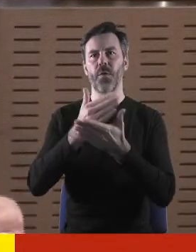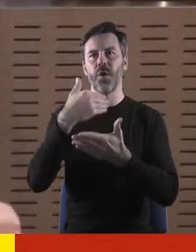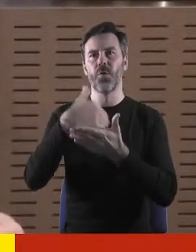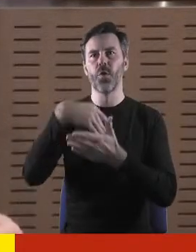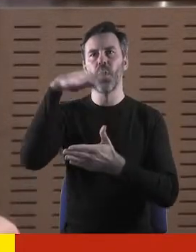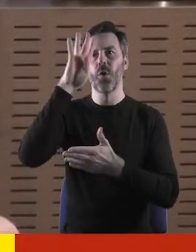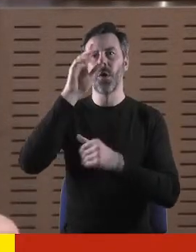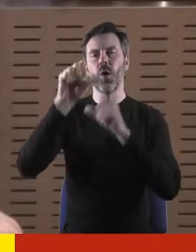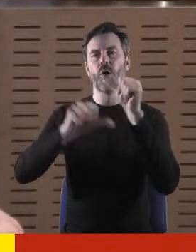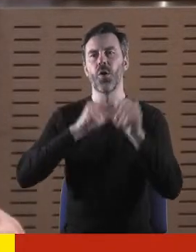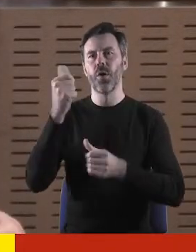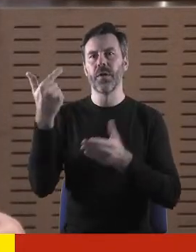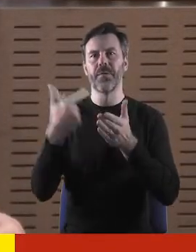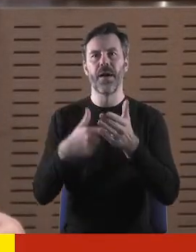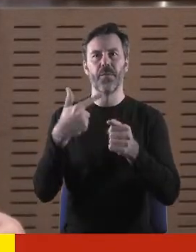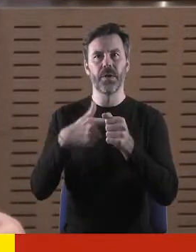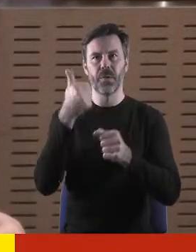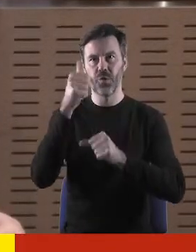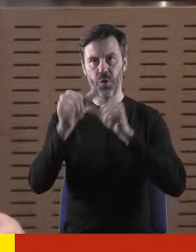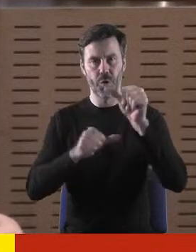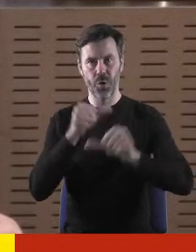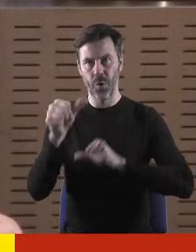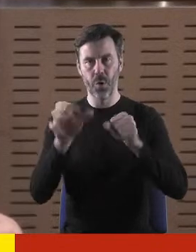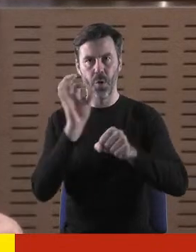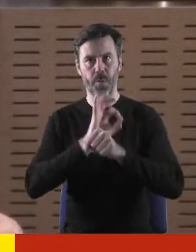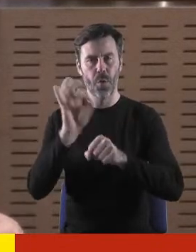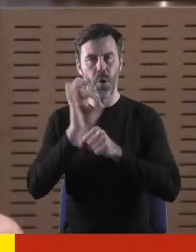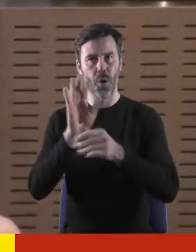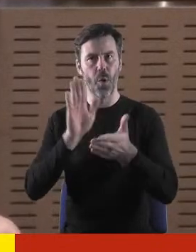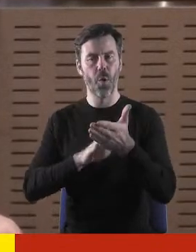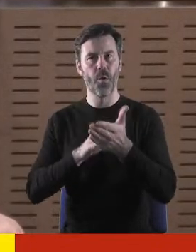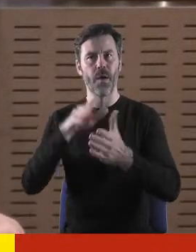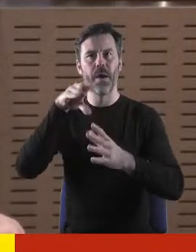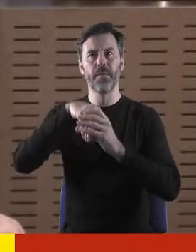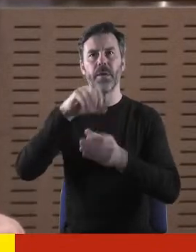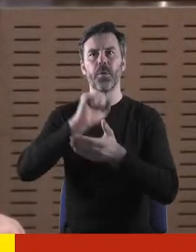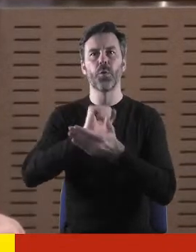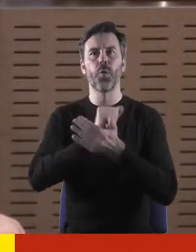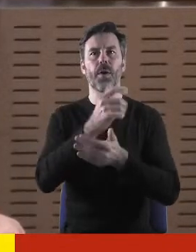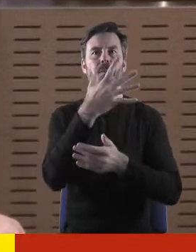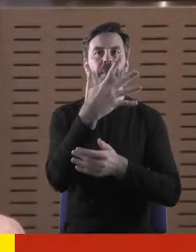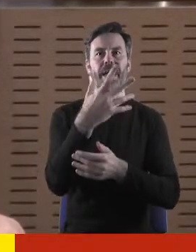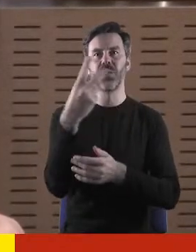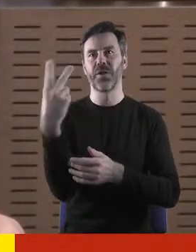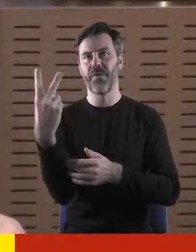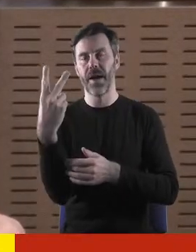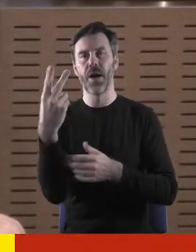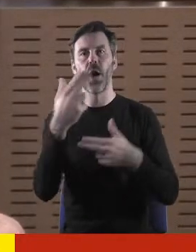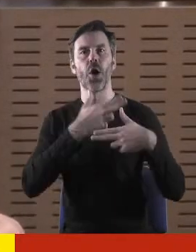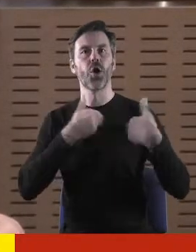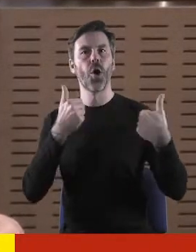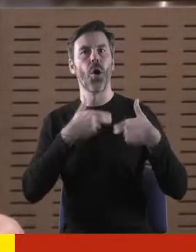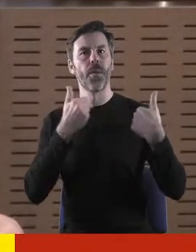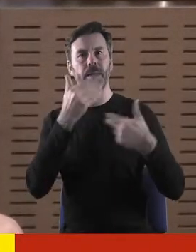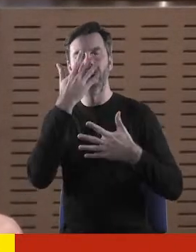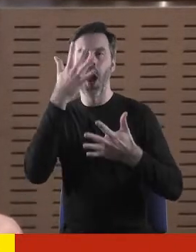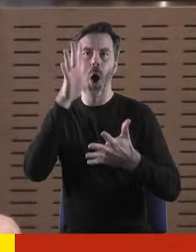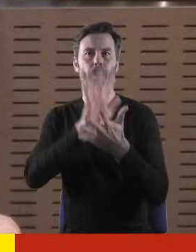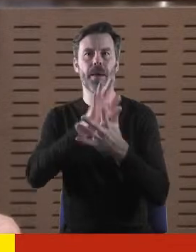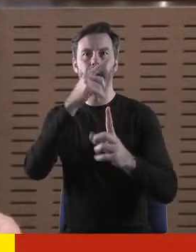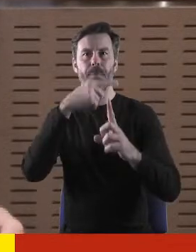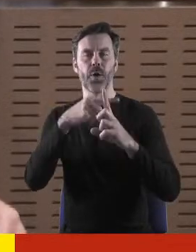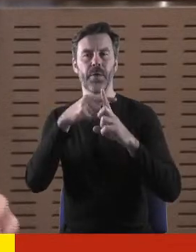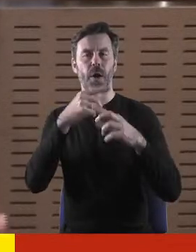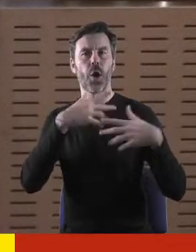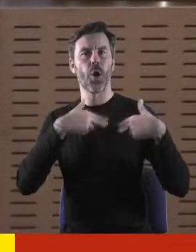na 2021 rok. Projekt uchwały zawarty w druku 5.2 został pozytywnie zaopiniowany przez Komisję Budżetu,